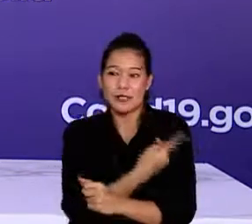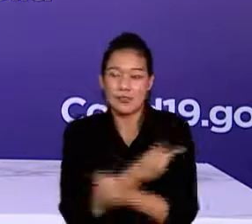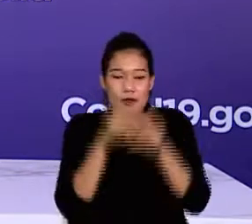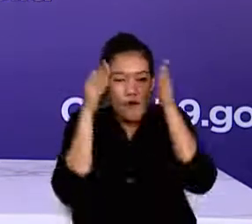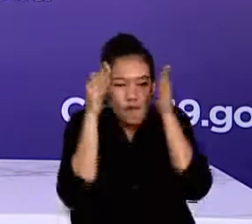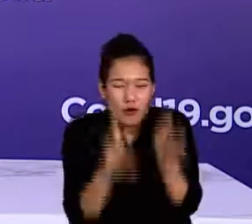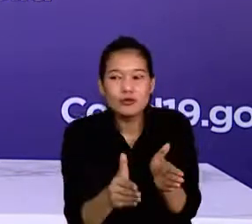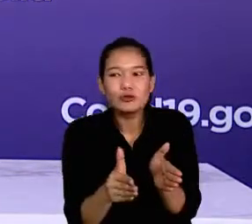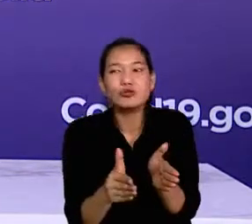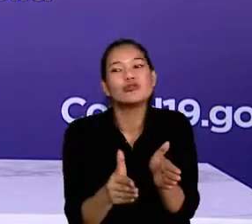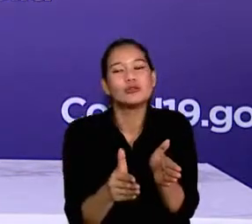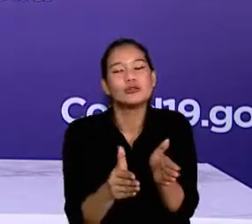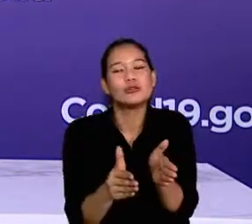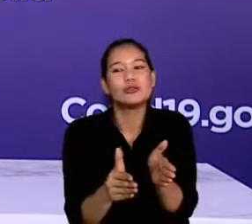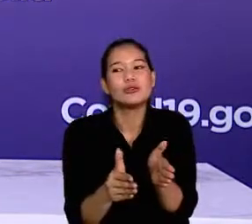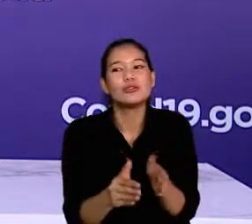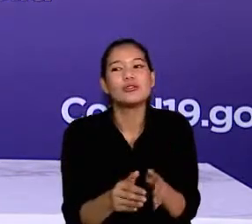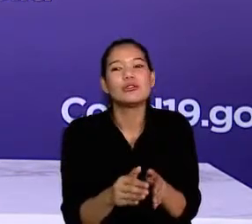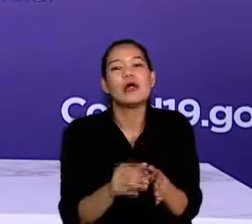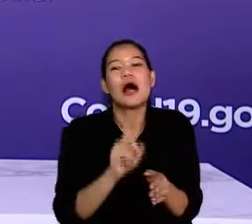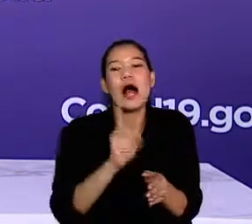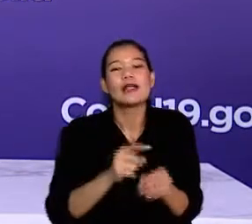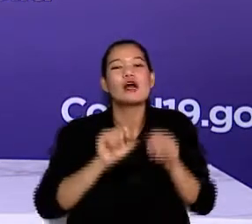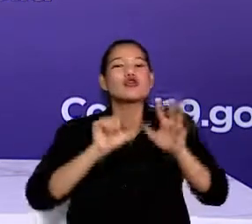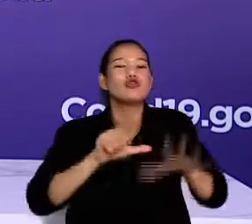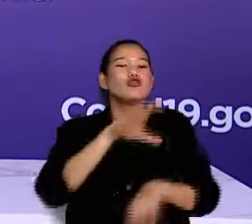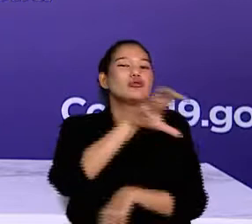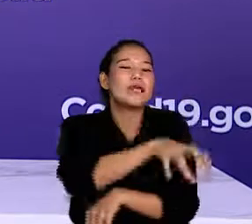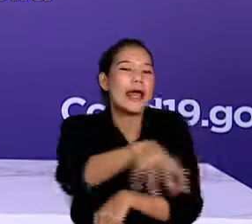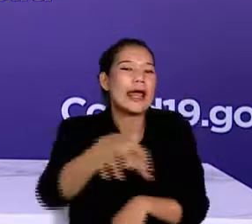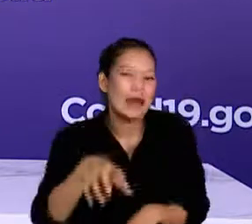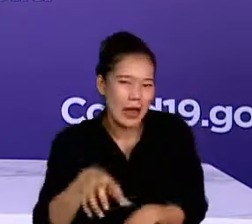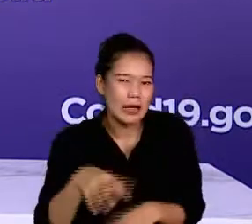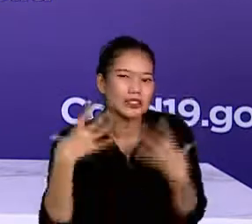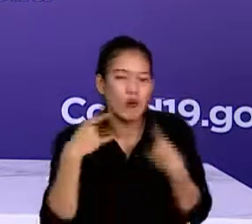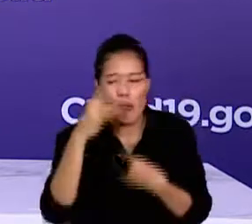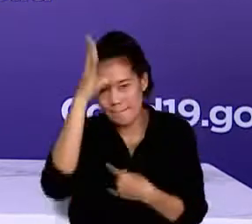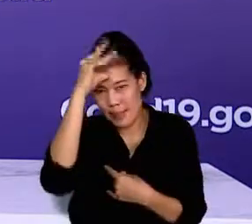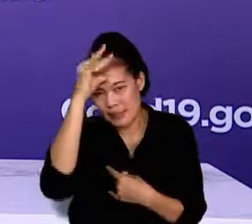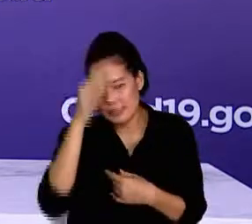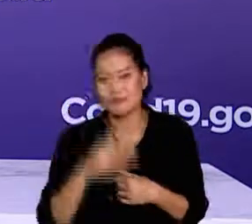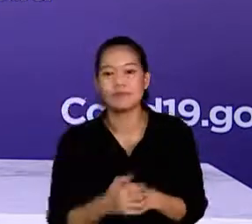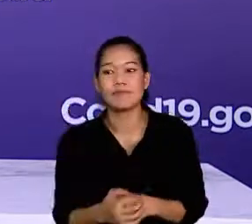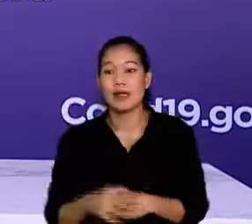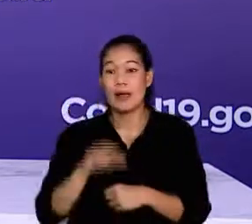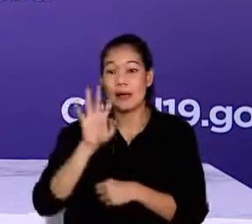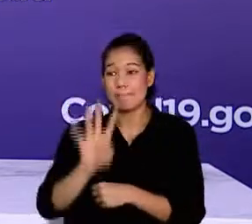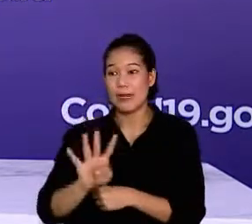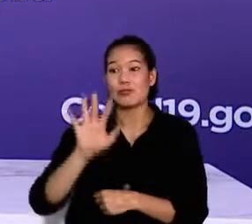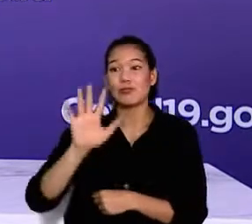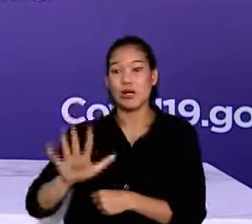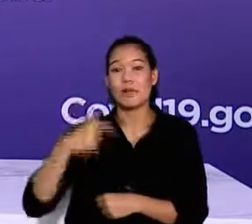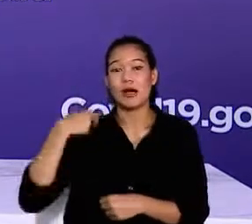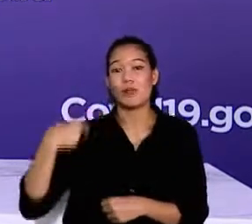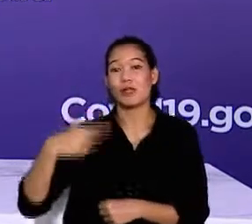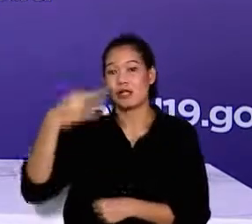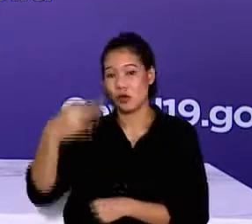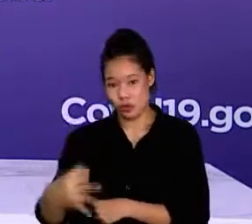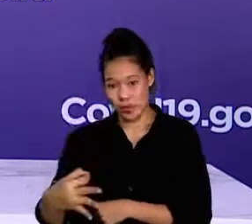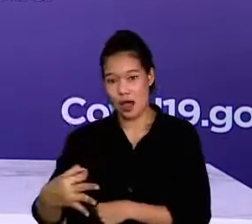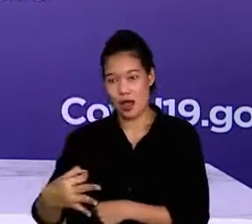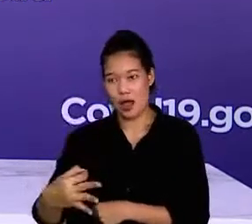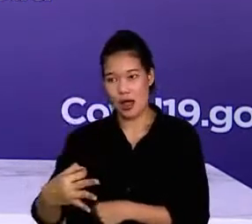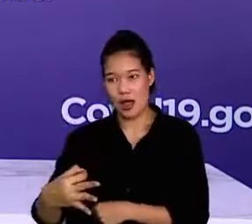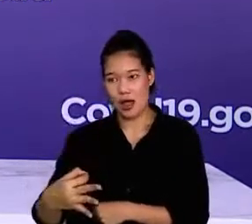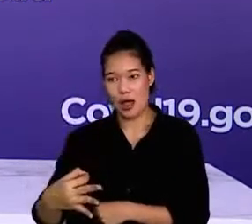akan difokuskan khususnya kepada tujuh daerah aglomerasi di jawa-bali 45 kabupaten kota